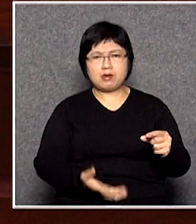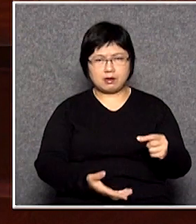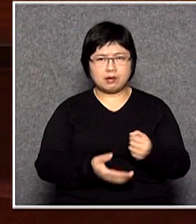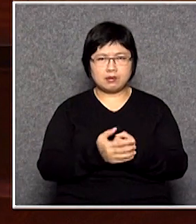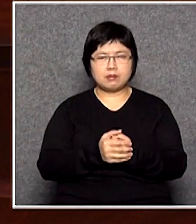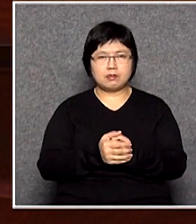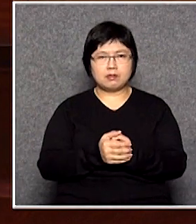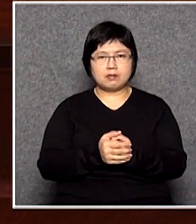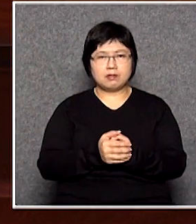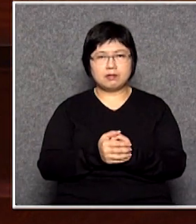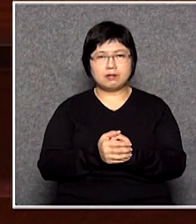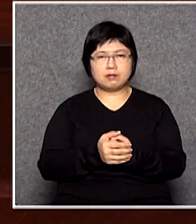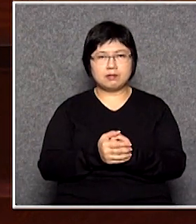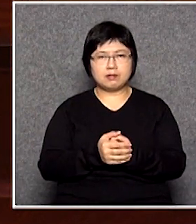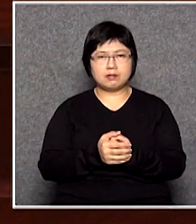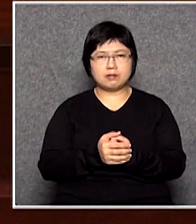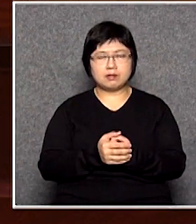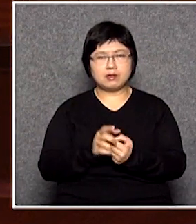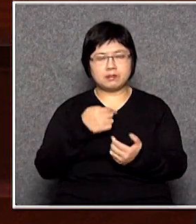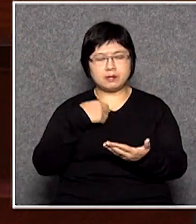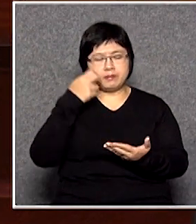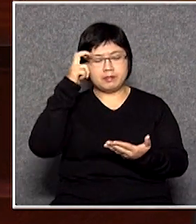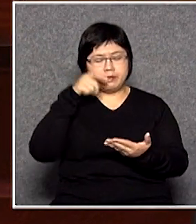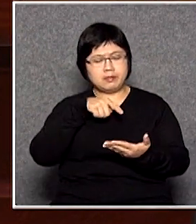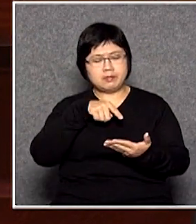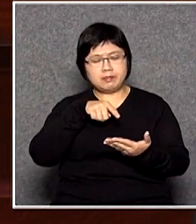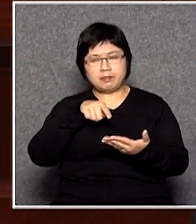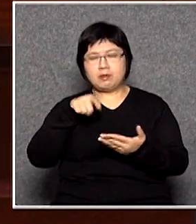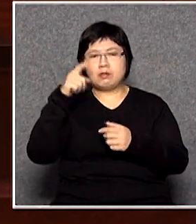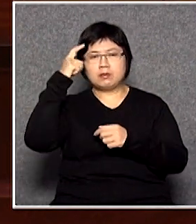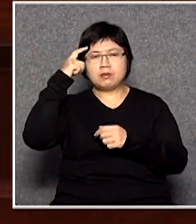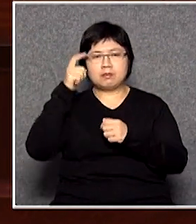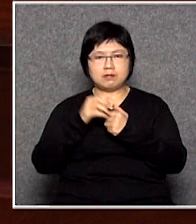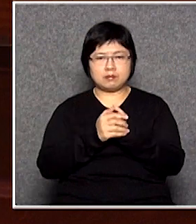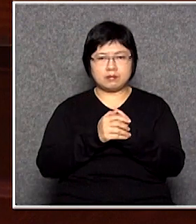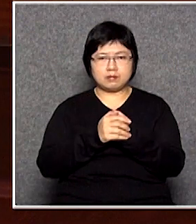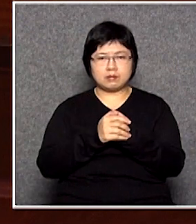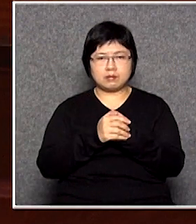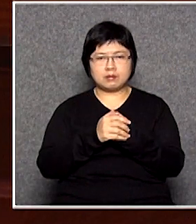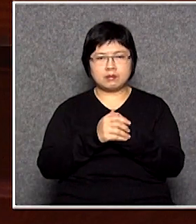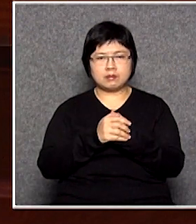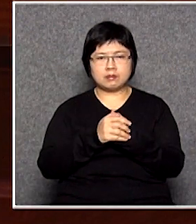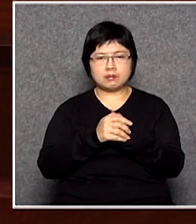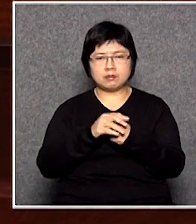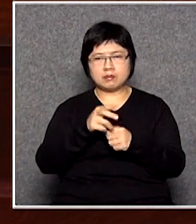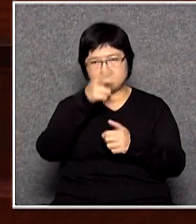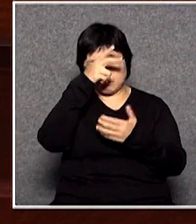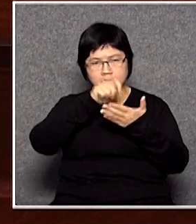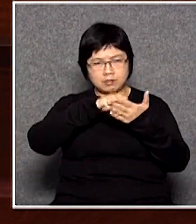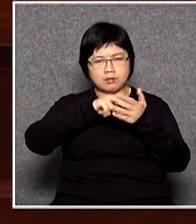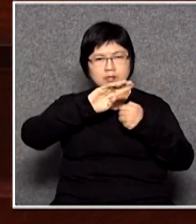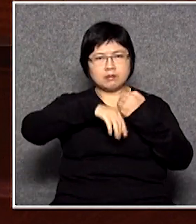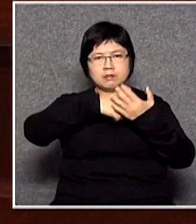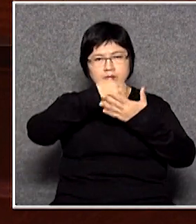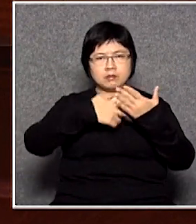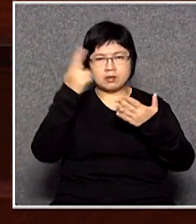是吧？要慢慢讀才知道他講乜。不是，這些就是喂政府草擬法例的時候，亦都